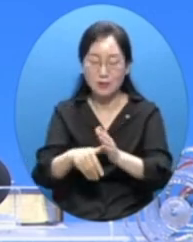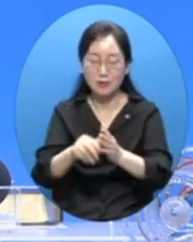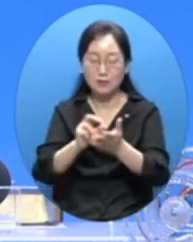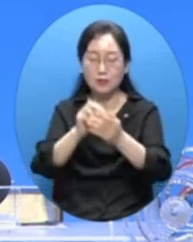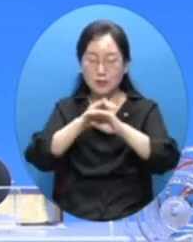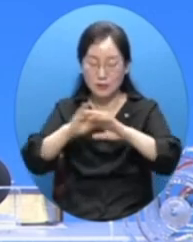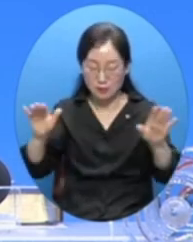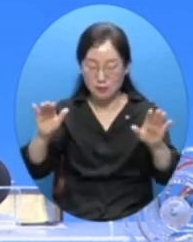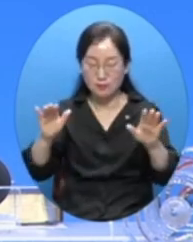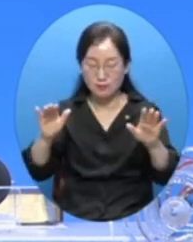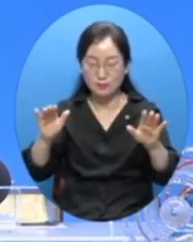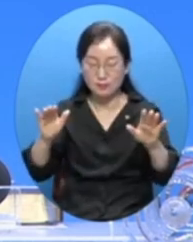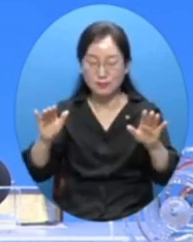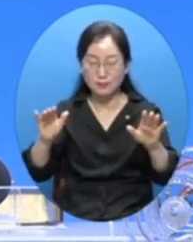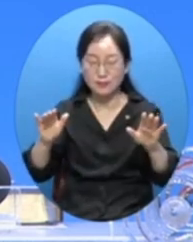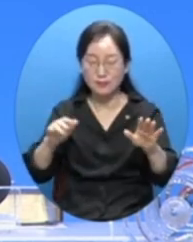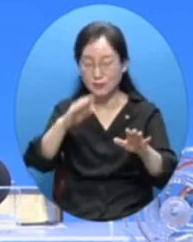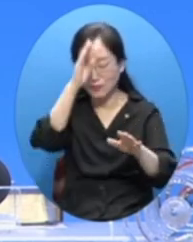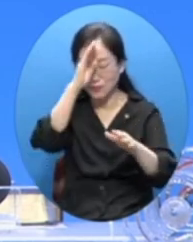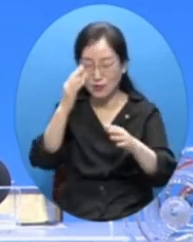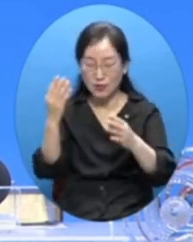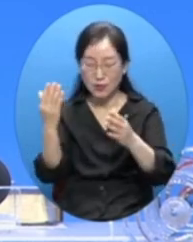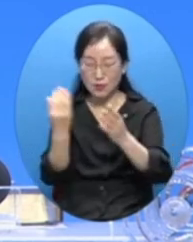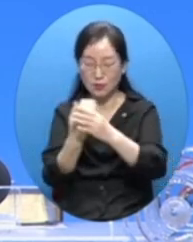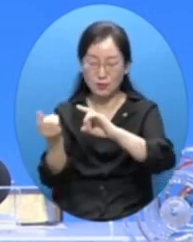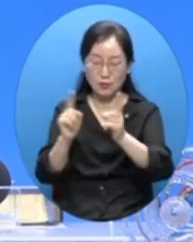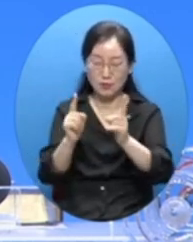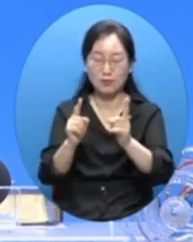문제가 해결되고 병이 고침받고